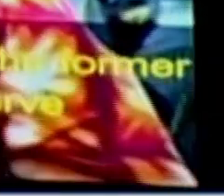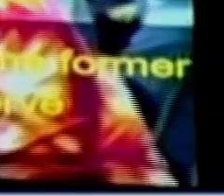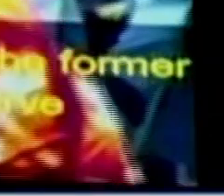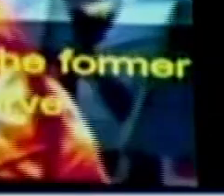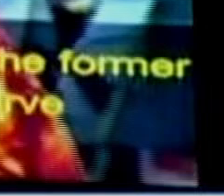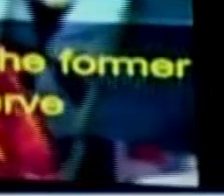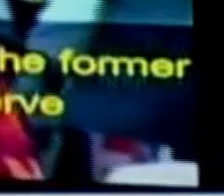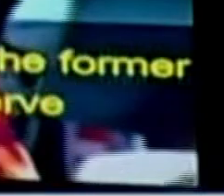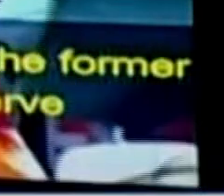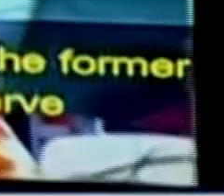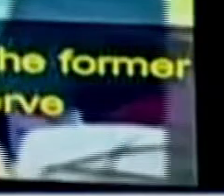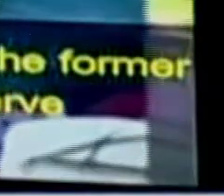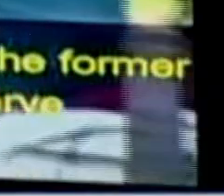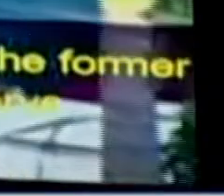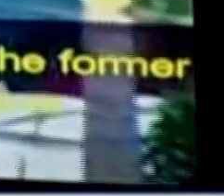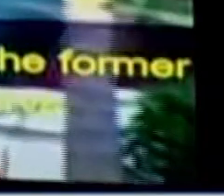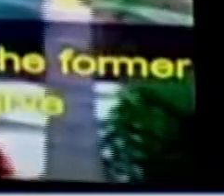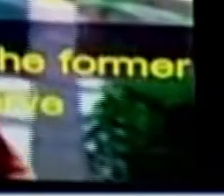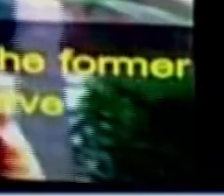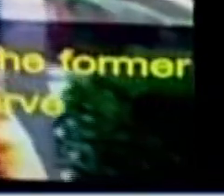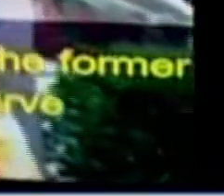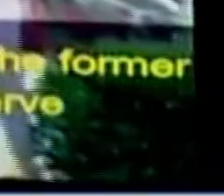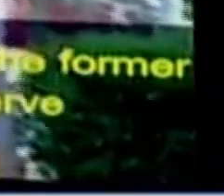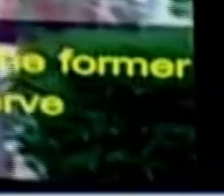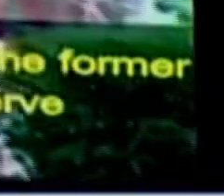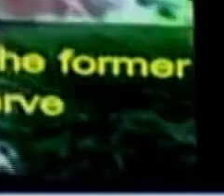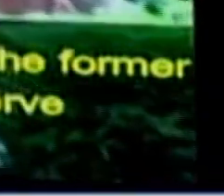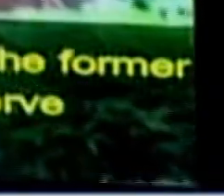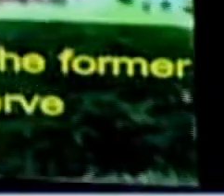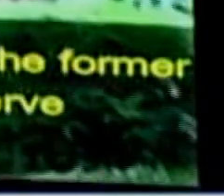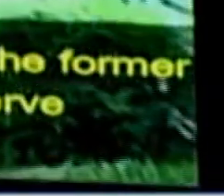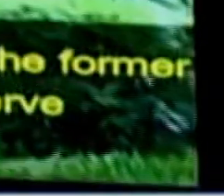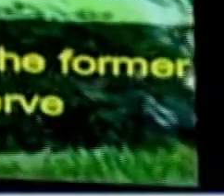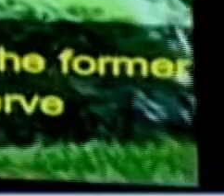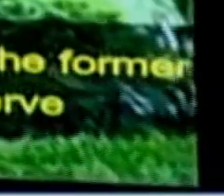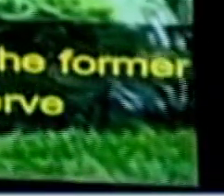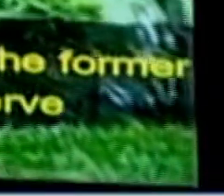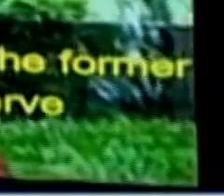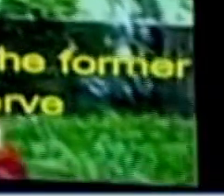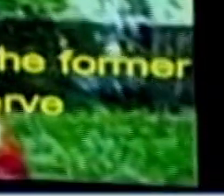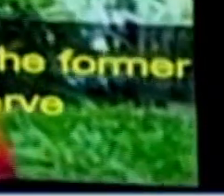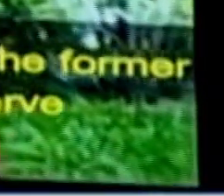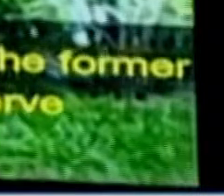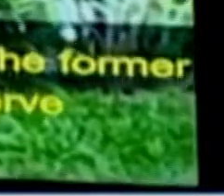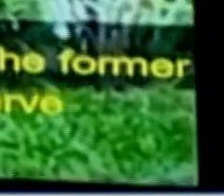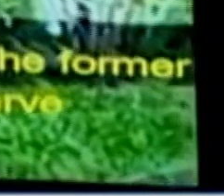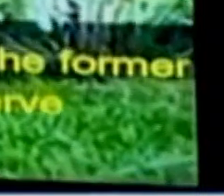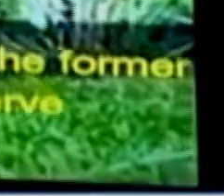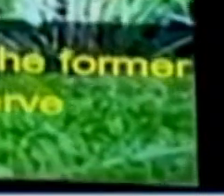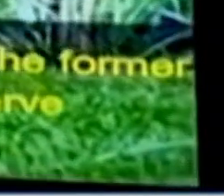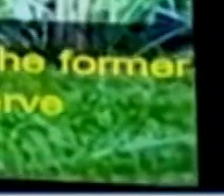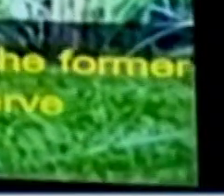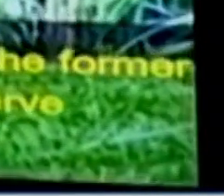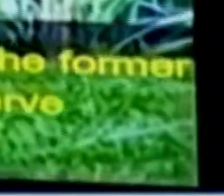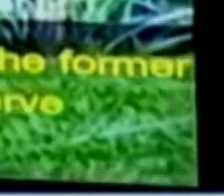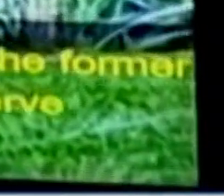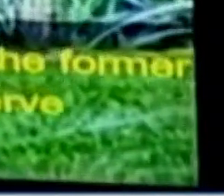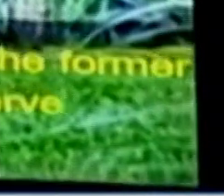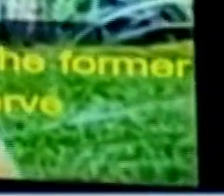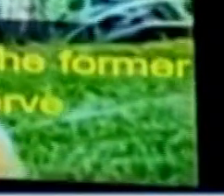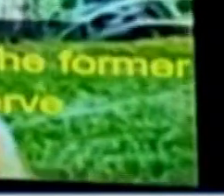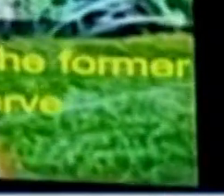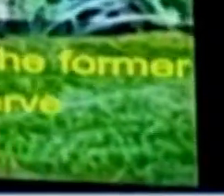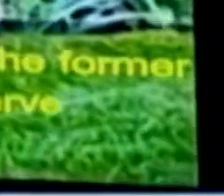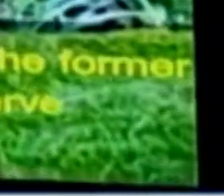no gitekirwa ngiroro ni mibwandithia gabana Mwangaza aditire alitinguge barabara ko